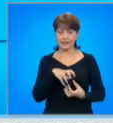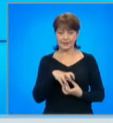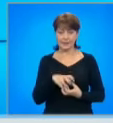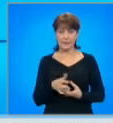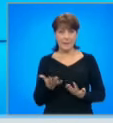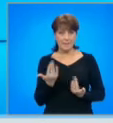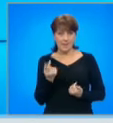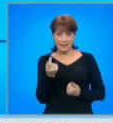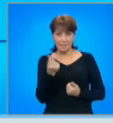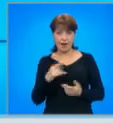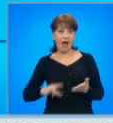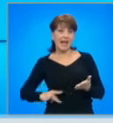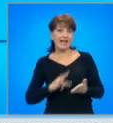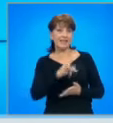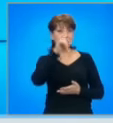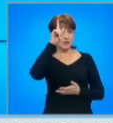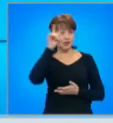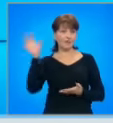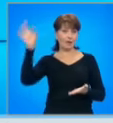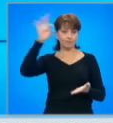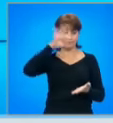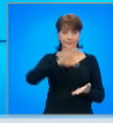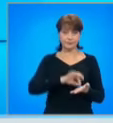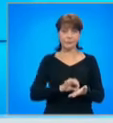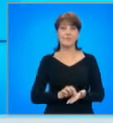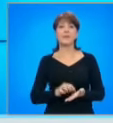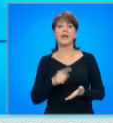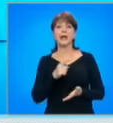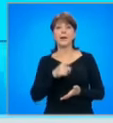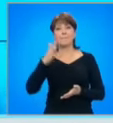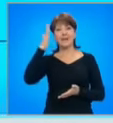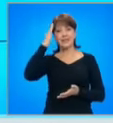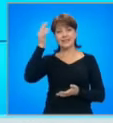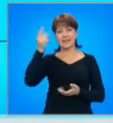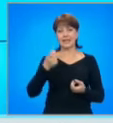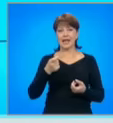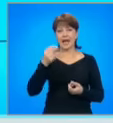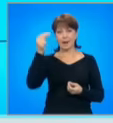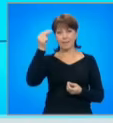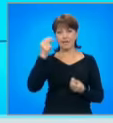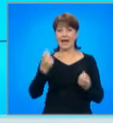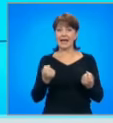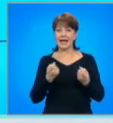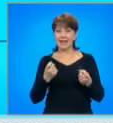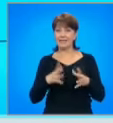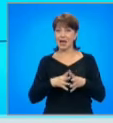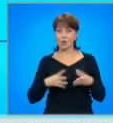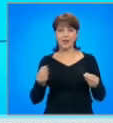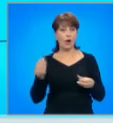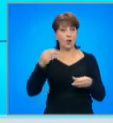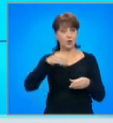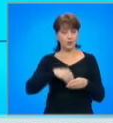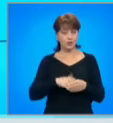При малко на летище София кацнаха еврокомисарят по енергетика и енергийните министри на България, Гърция и Румъния, които